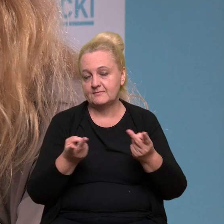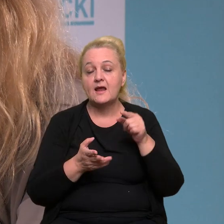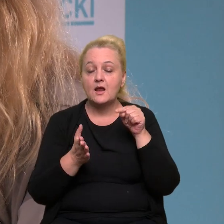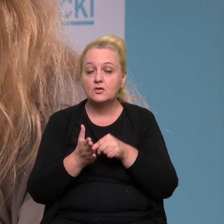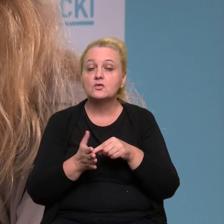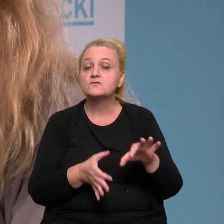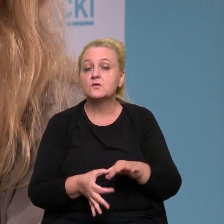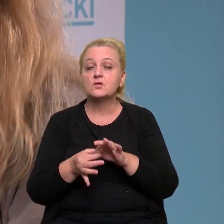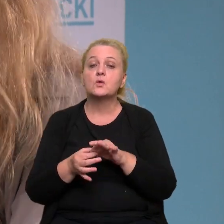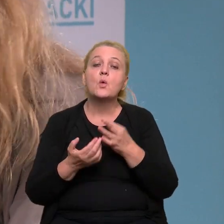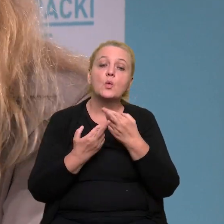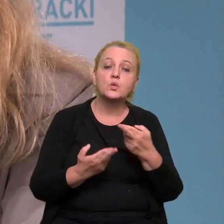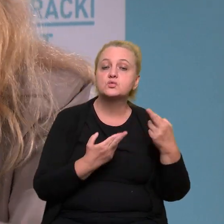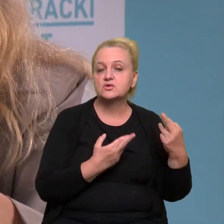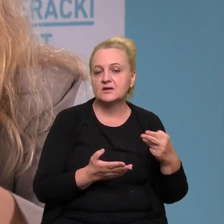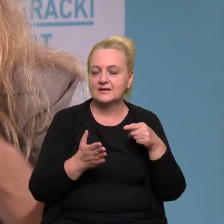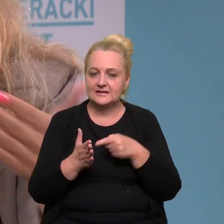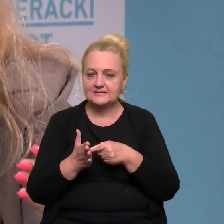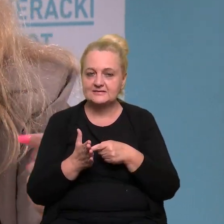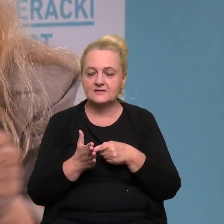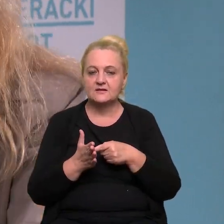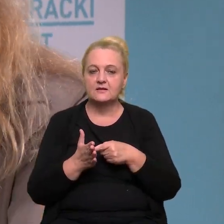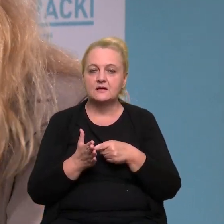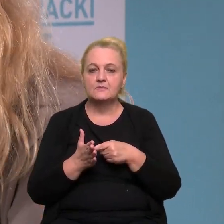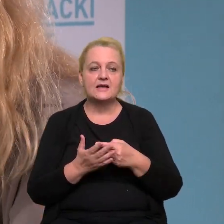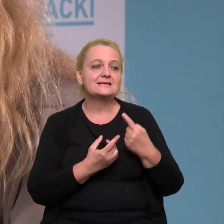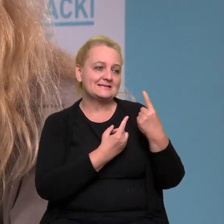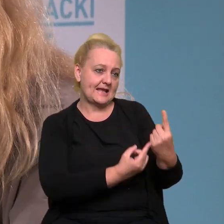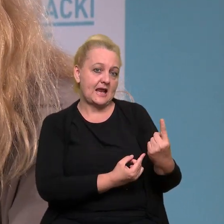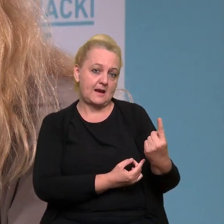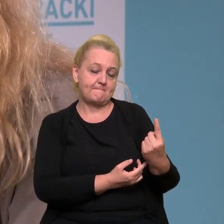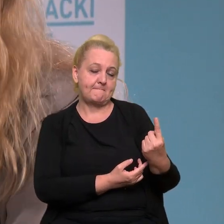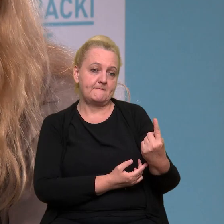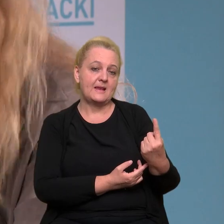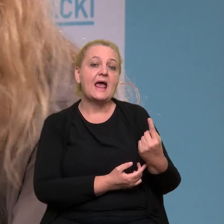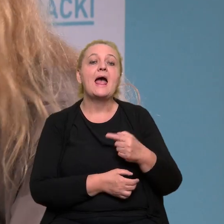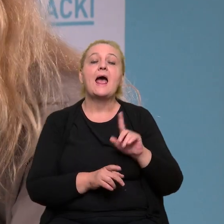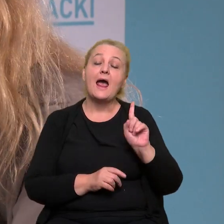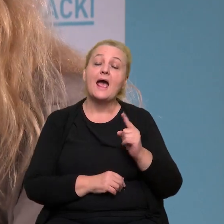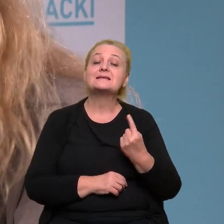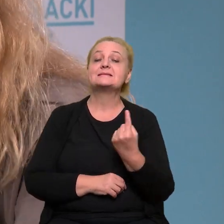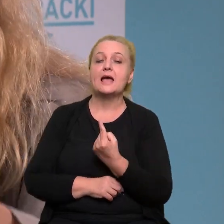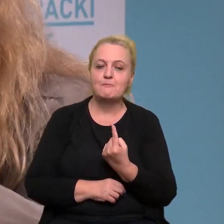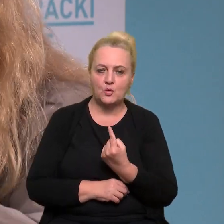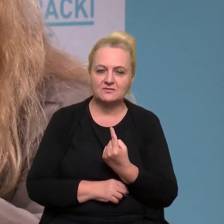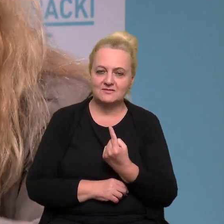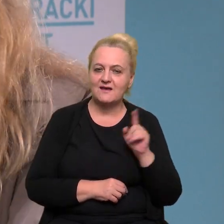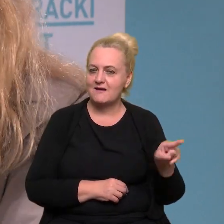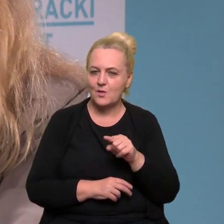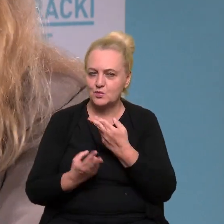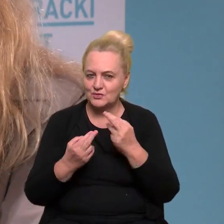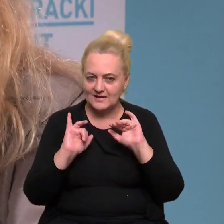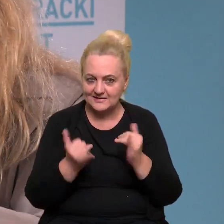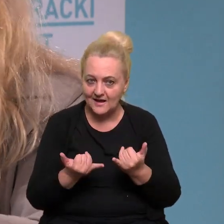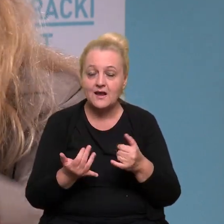tyczył tego, czy jest różnica między byciem samą a samotną. I czy to